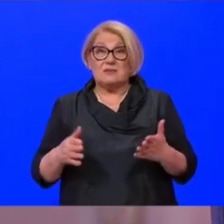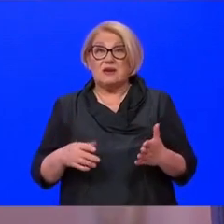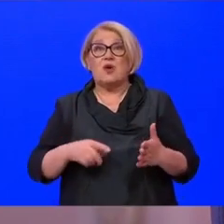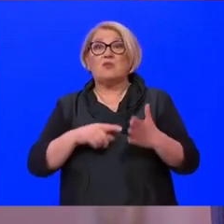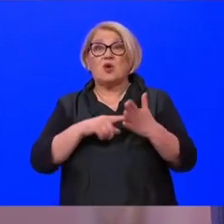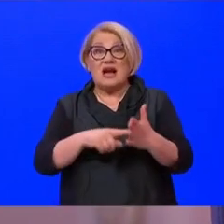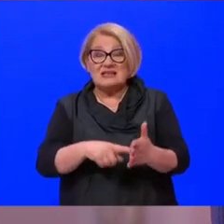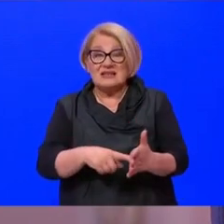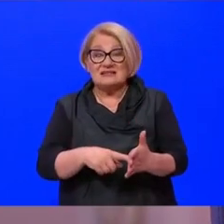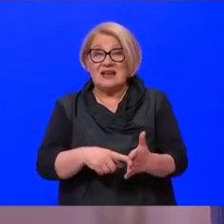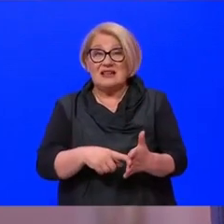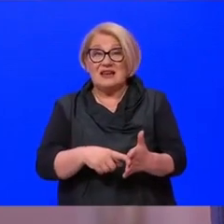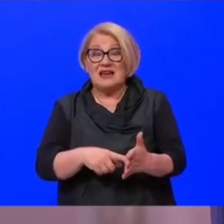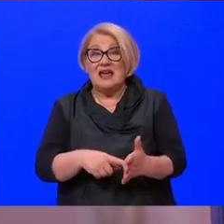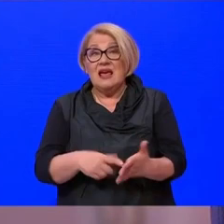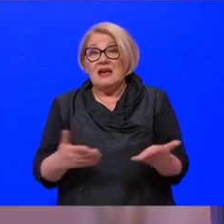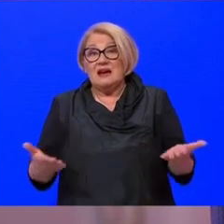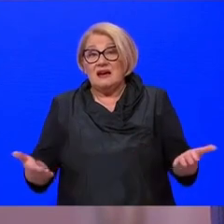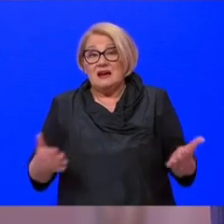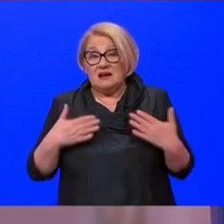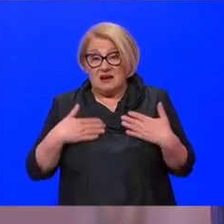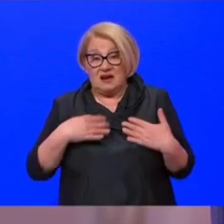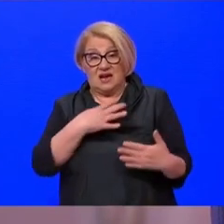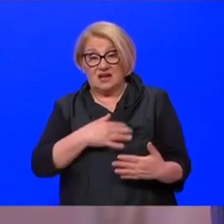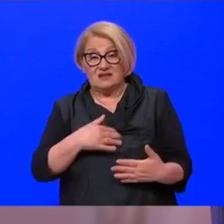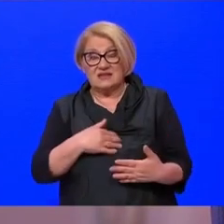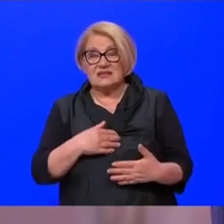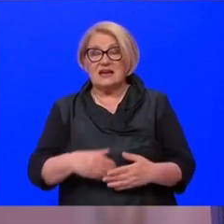na svjetska evropska prvenstva da